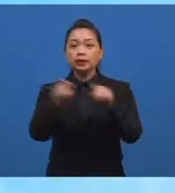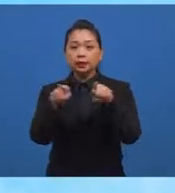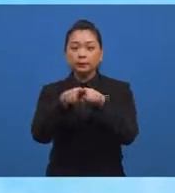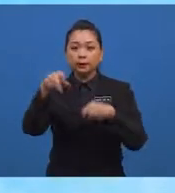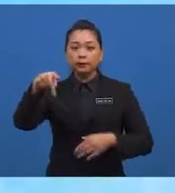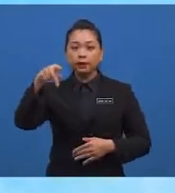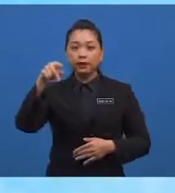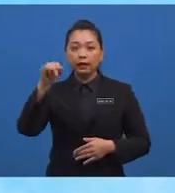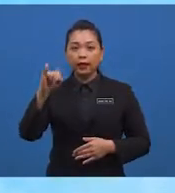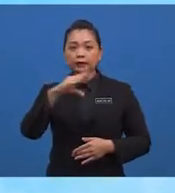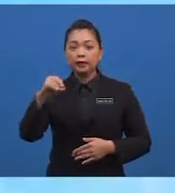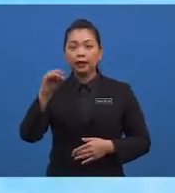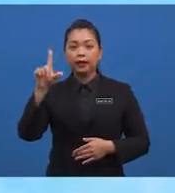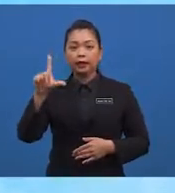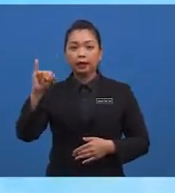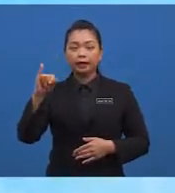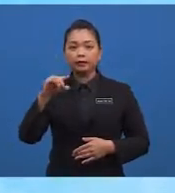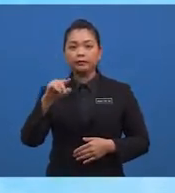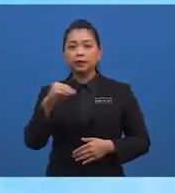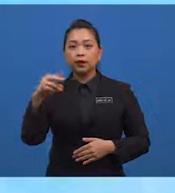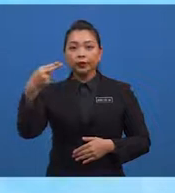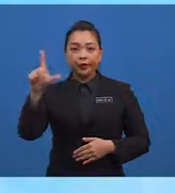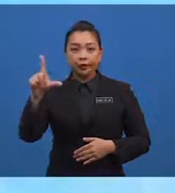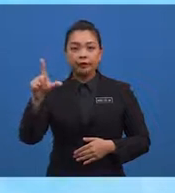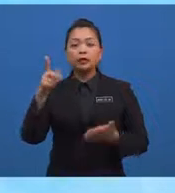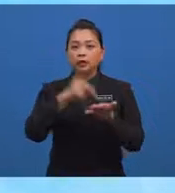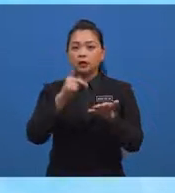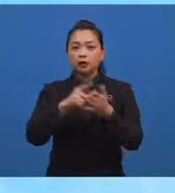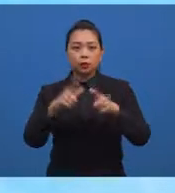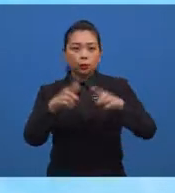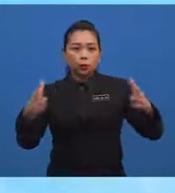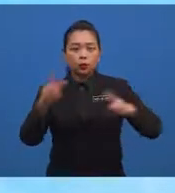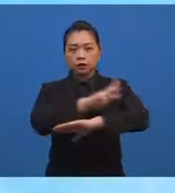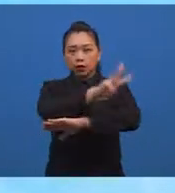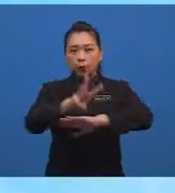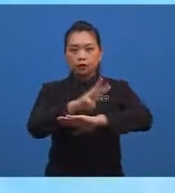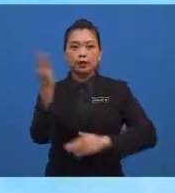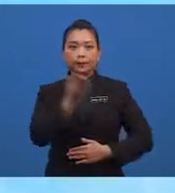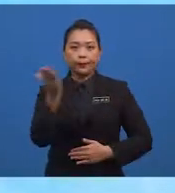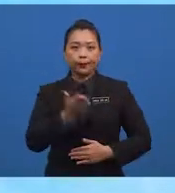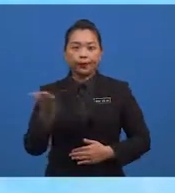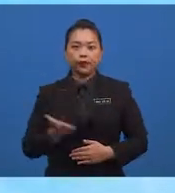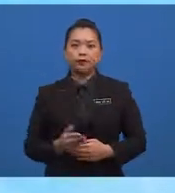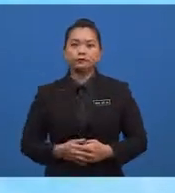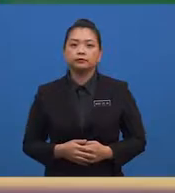PI, LI dan HL. Kira luas kawasan belorek.